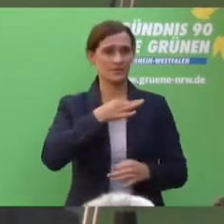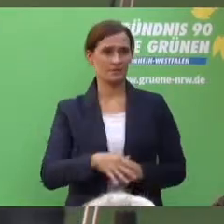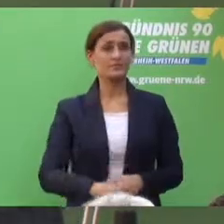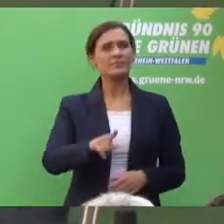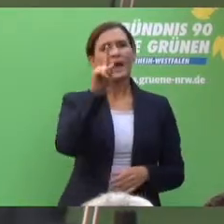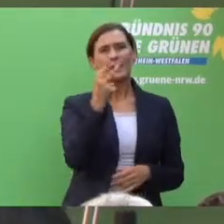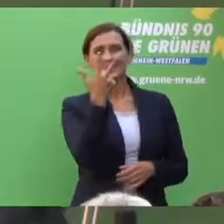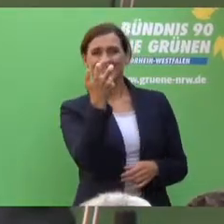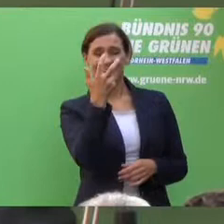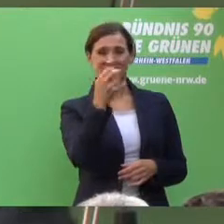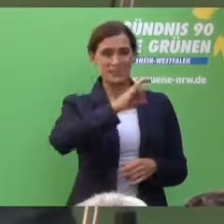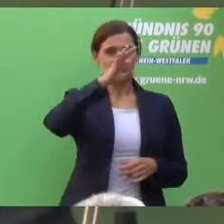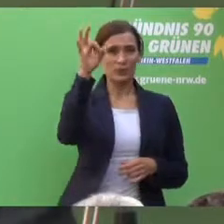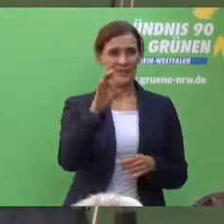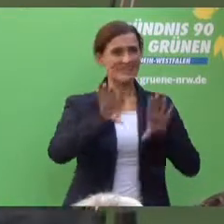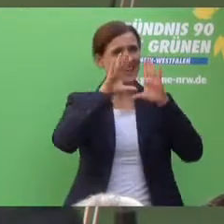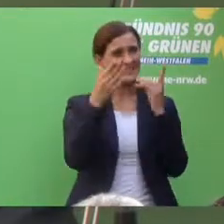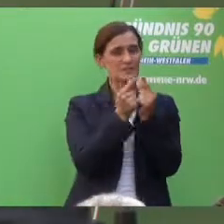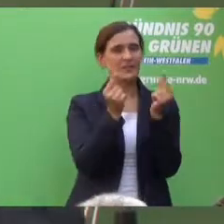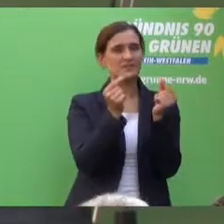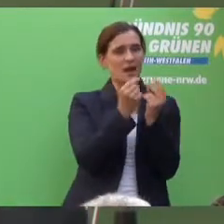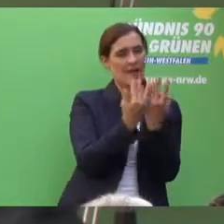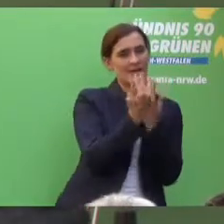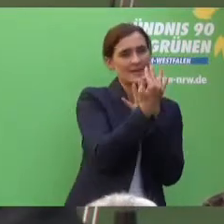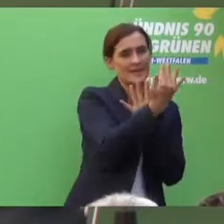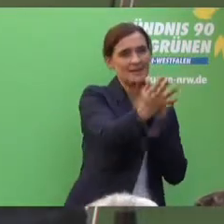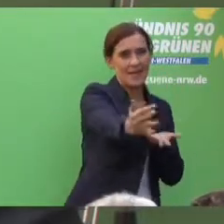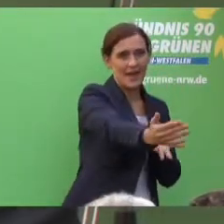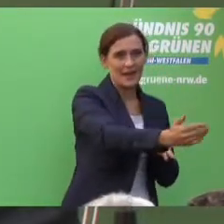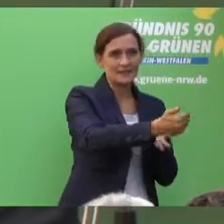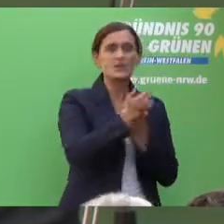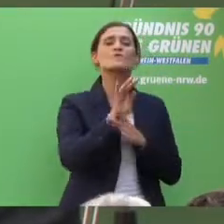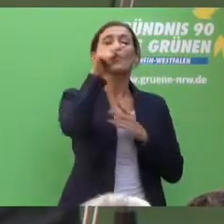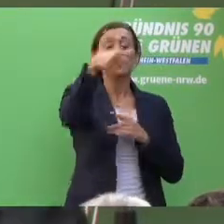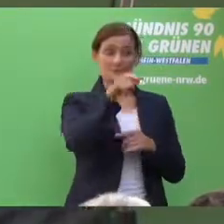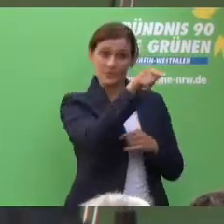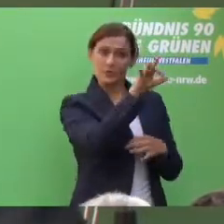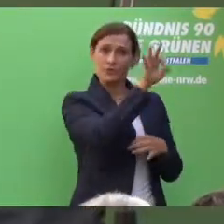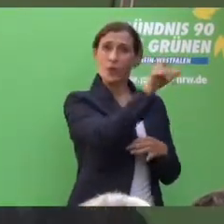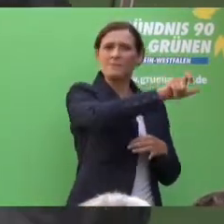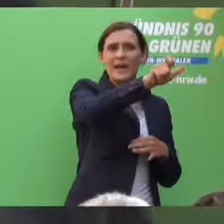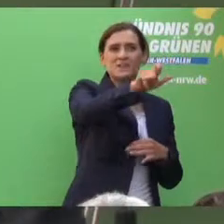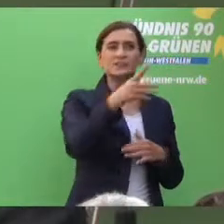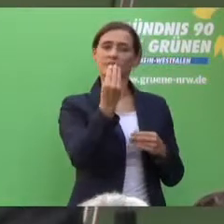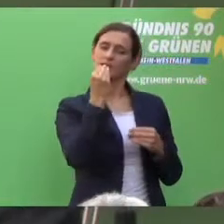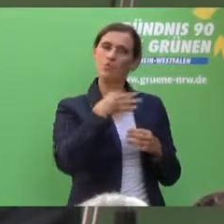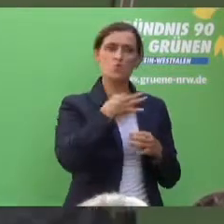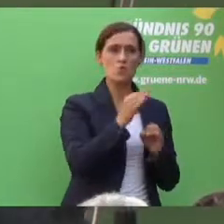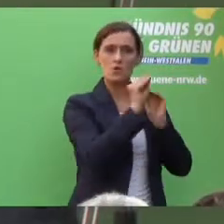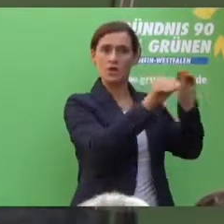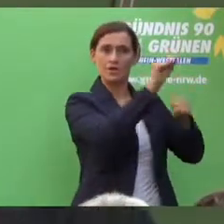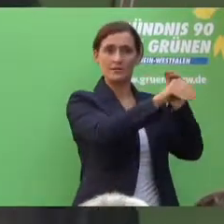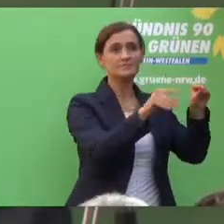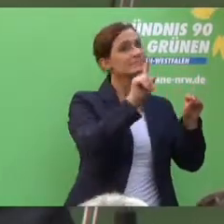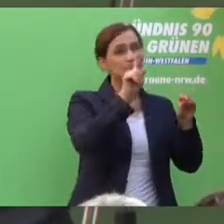30% der Weltgetreideernte nicht diesen Menschen zur Verfügung gestellt werden, sondern in den trögen Landen,